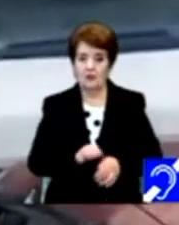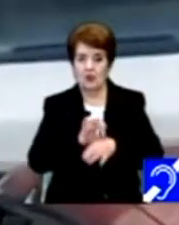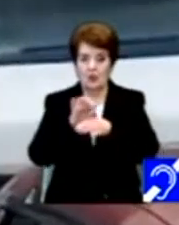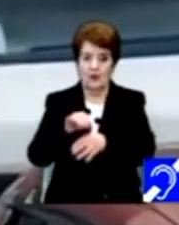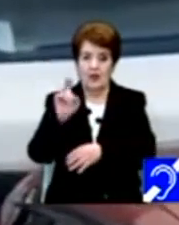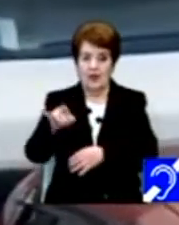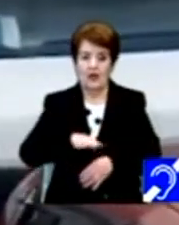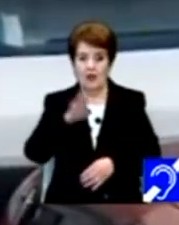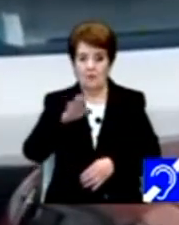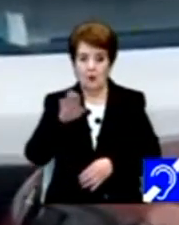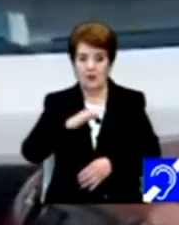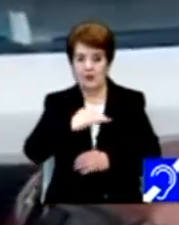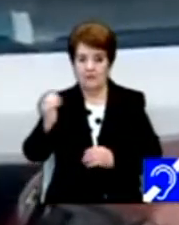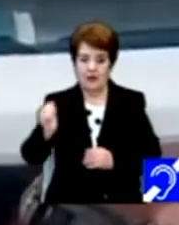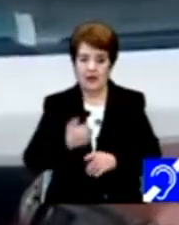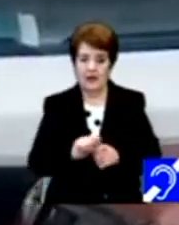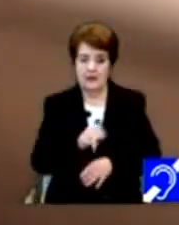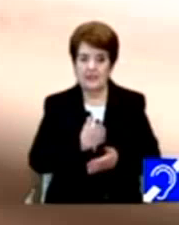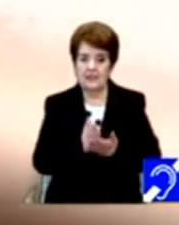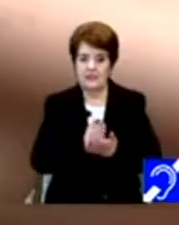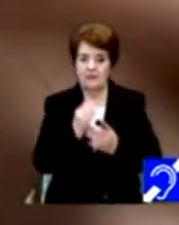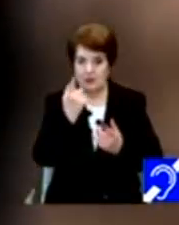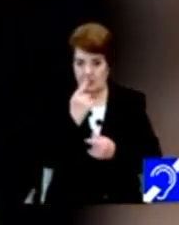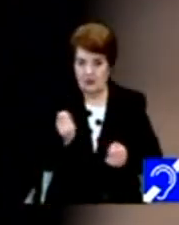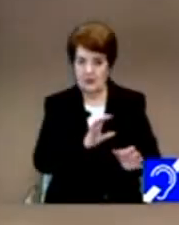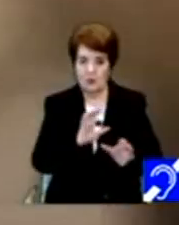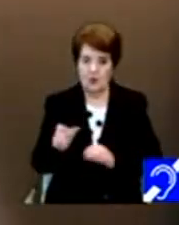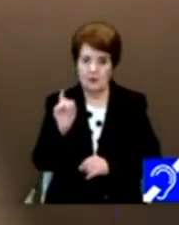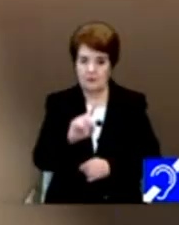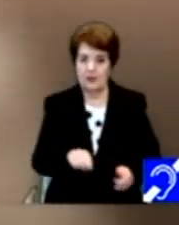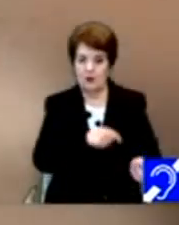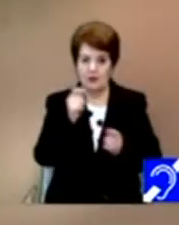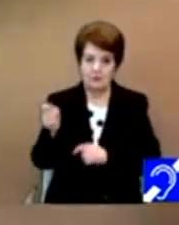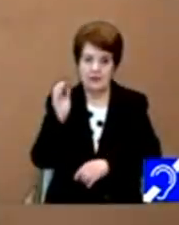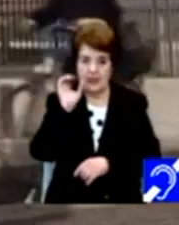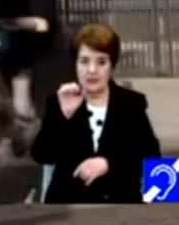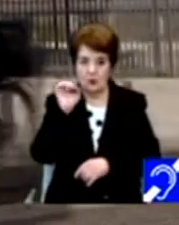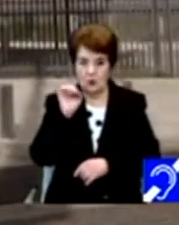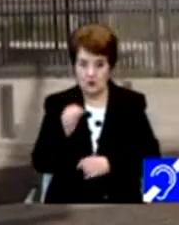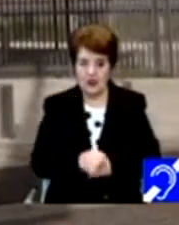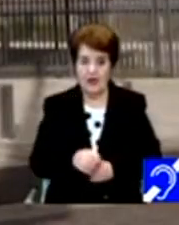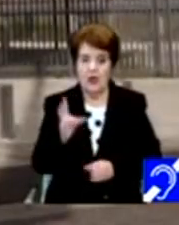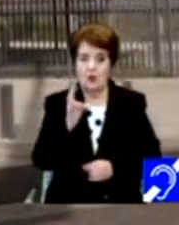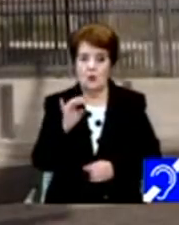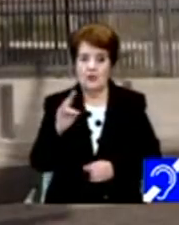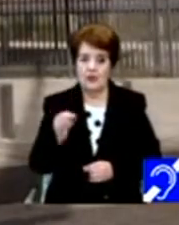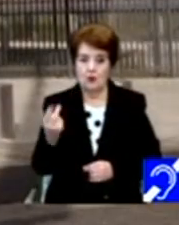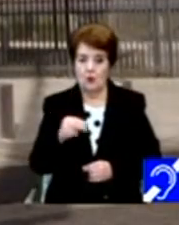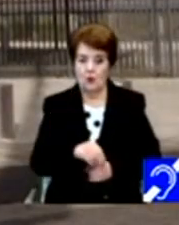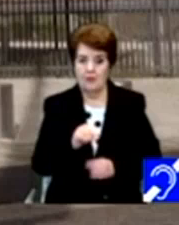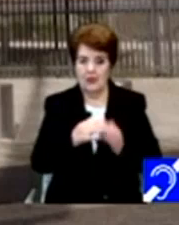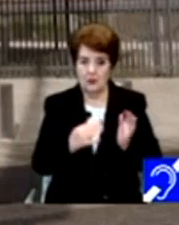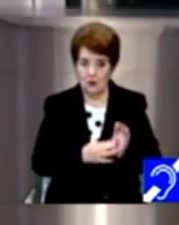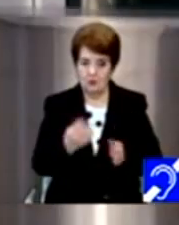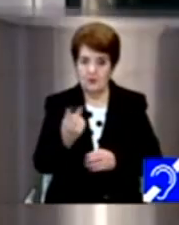îi aștepta un avion închiriat de Serviciul de Informații și Securitate pentru a-i transporta în Turcia. În iunie 2019,